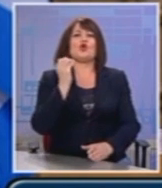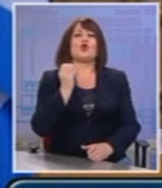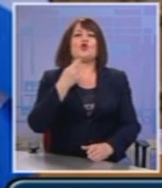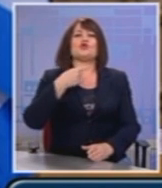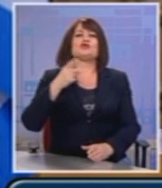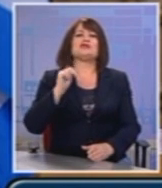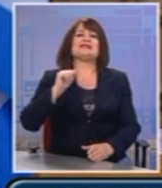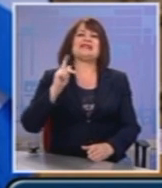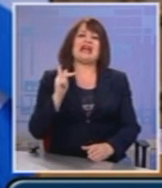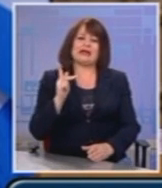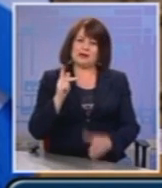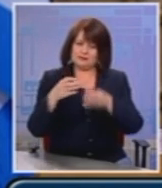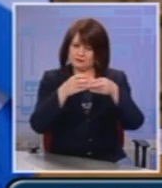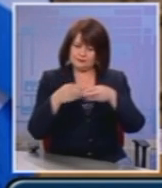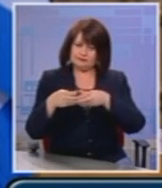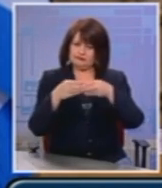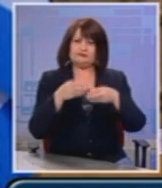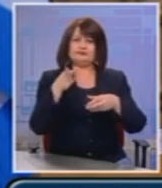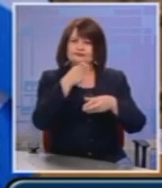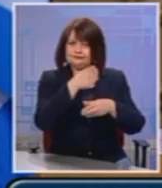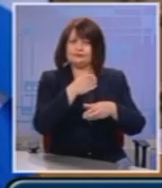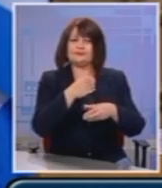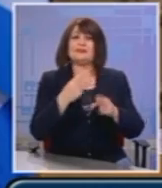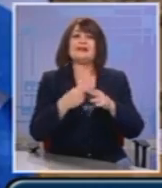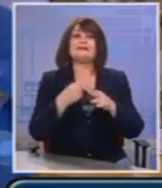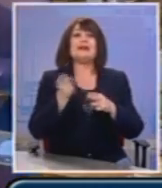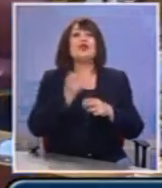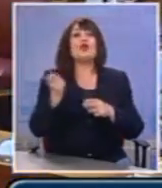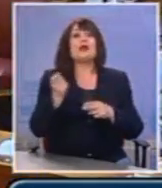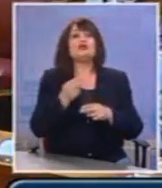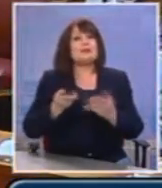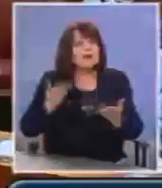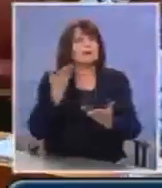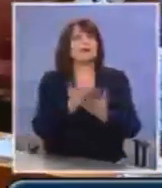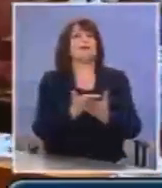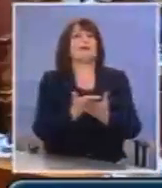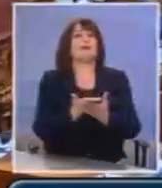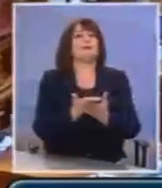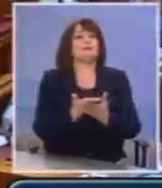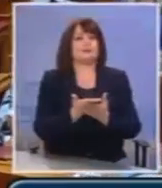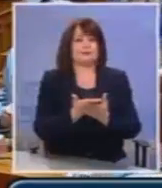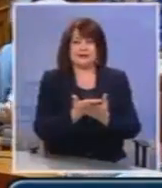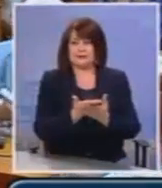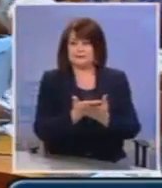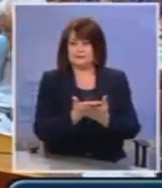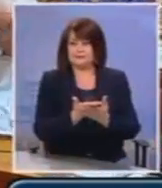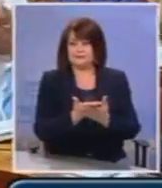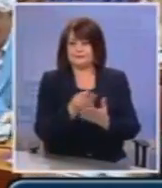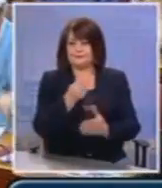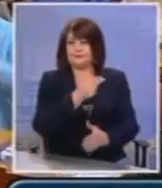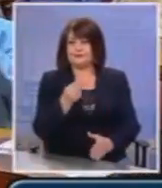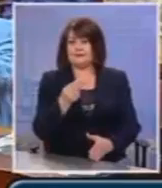πολύ σημαντικό να θέσουμε το θέμα του χρέους και το